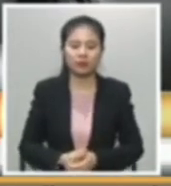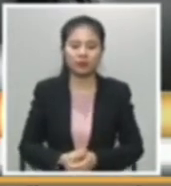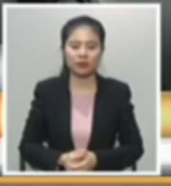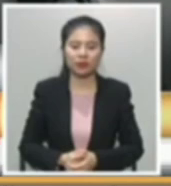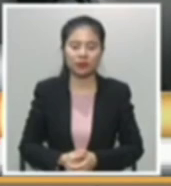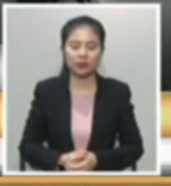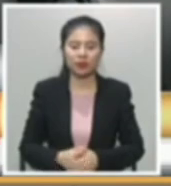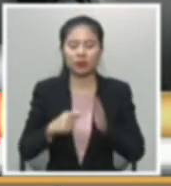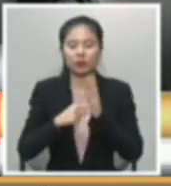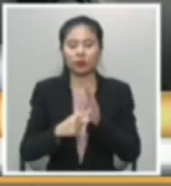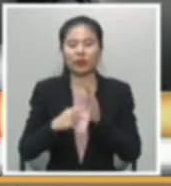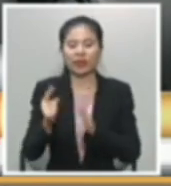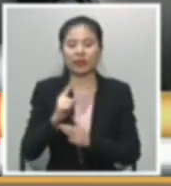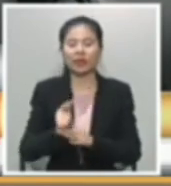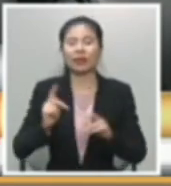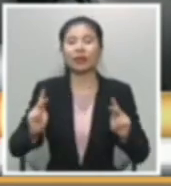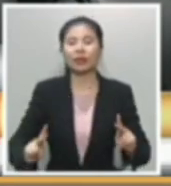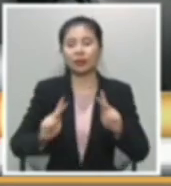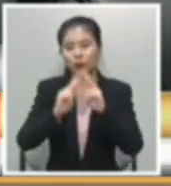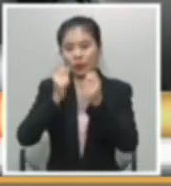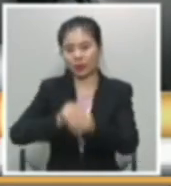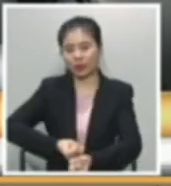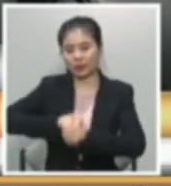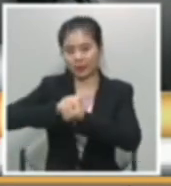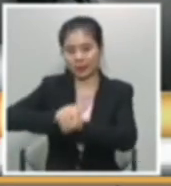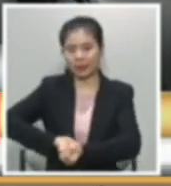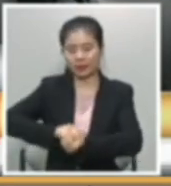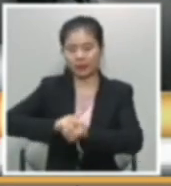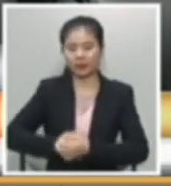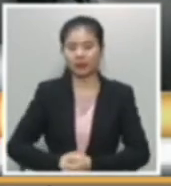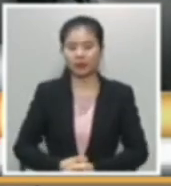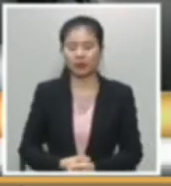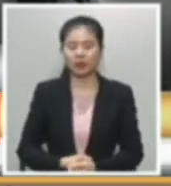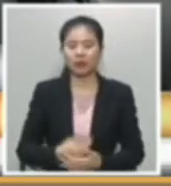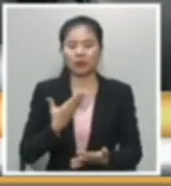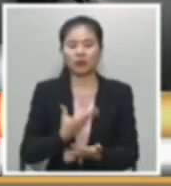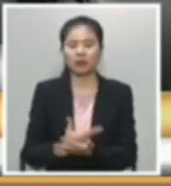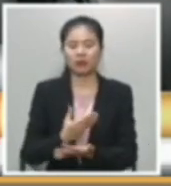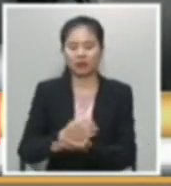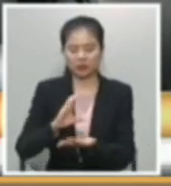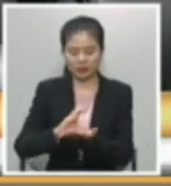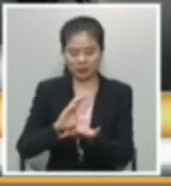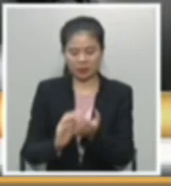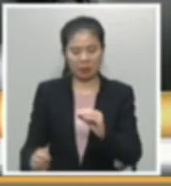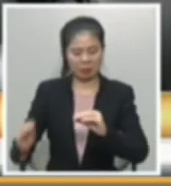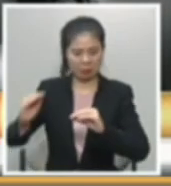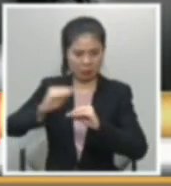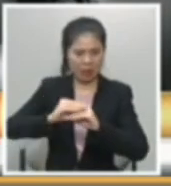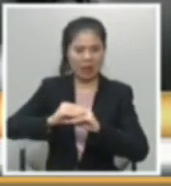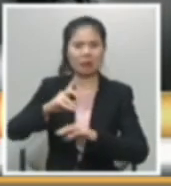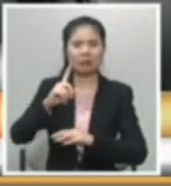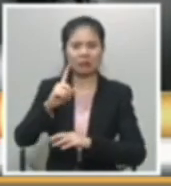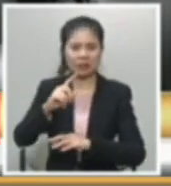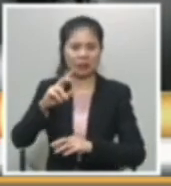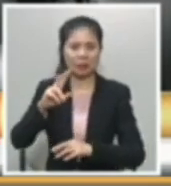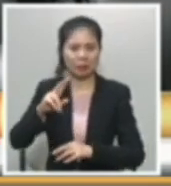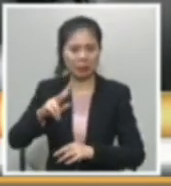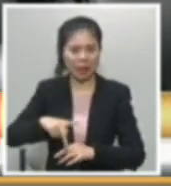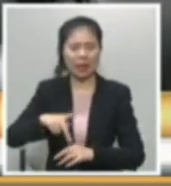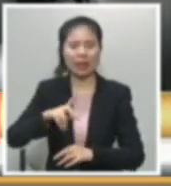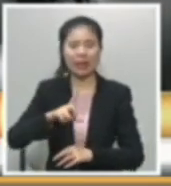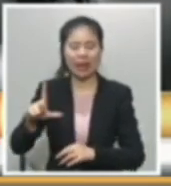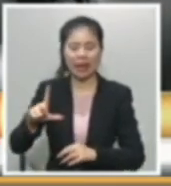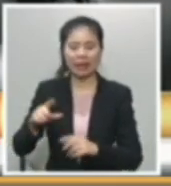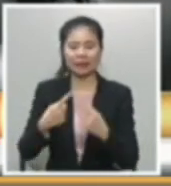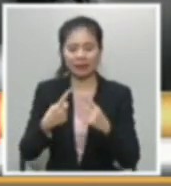ผมขอยกตัวอย่างนะครับกระทรวงเกษตรกระทรวงเกษตรเนี่ยมีงบเพิ่มขึ้นประมาณ1,000 กว่าล้านแต่ว่าพอไปดูในรายละ